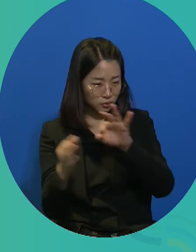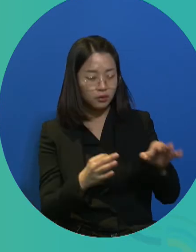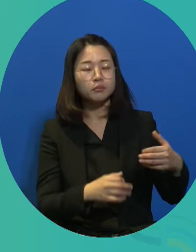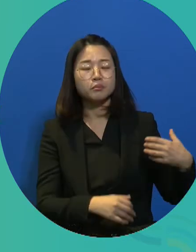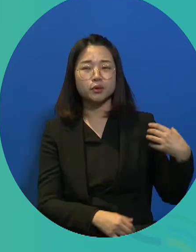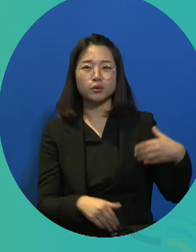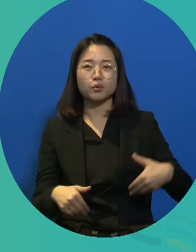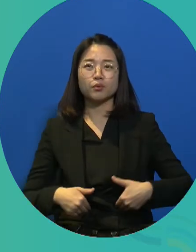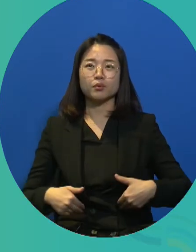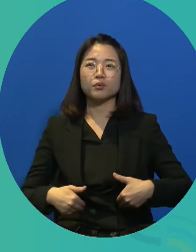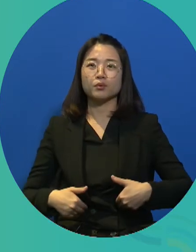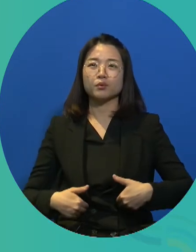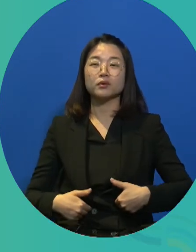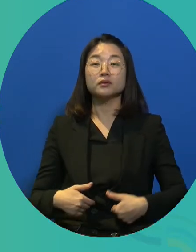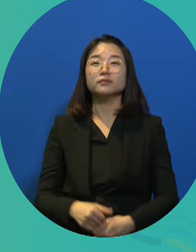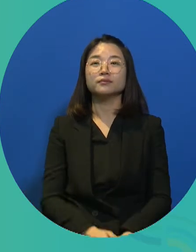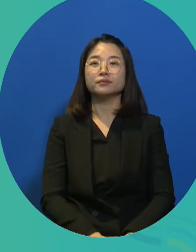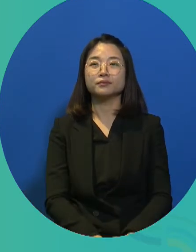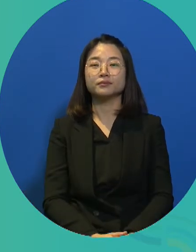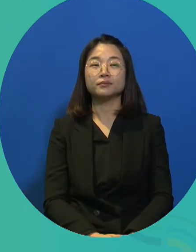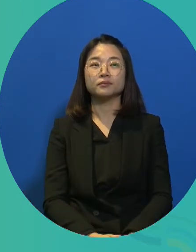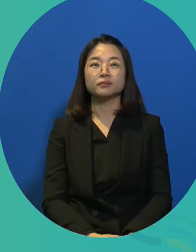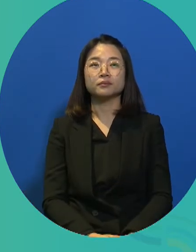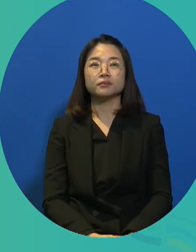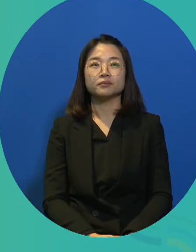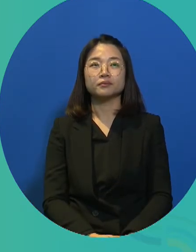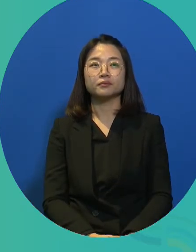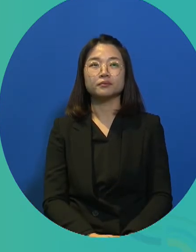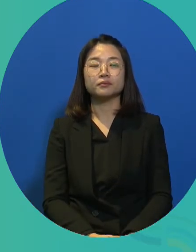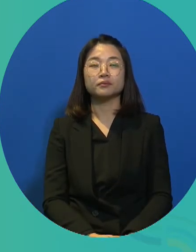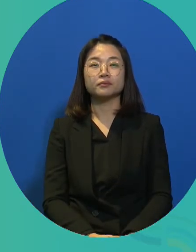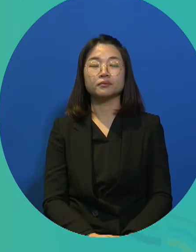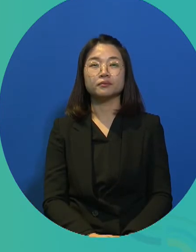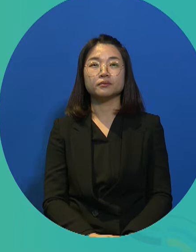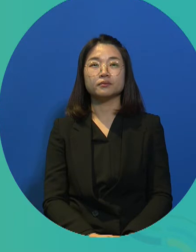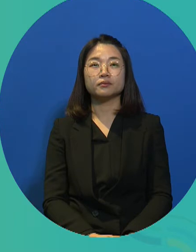일종의 기회가 되지 않을까 싶습니다.